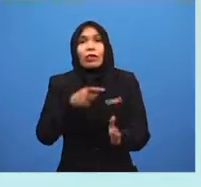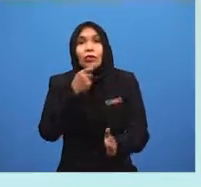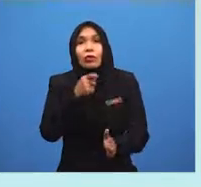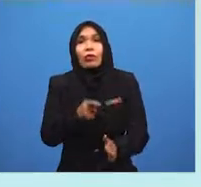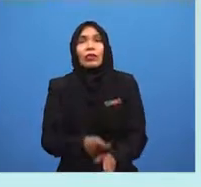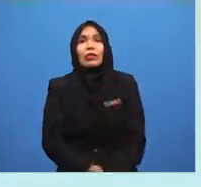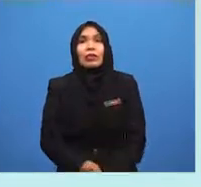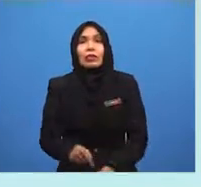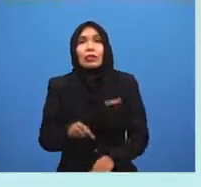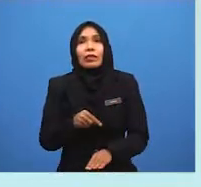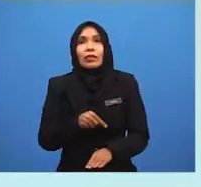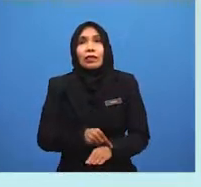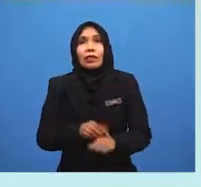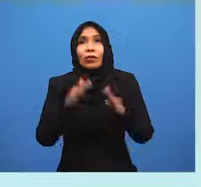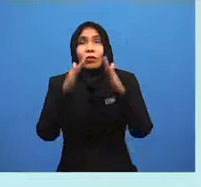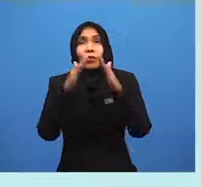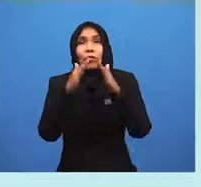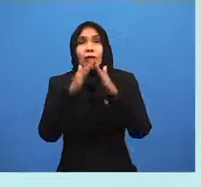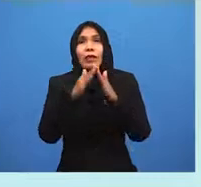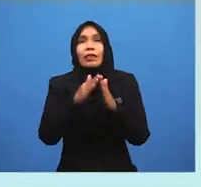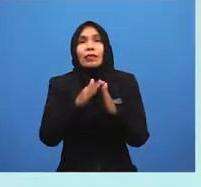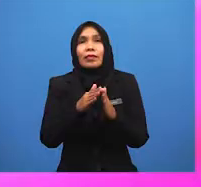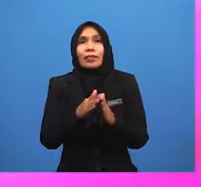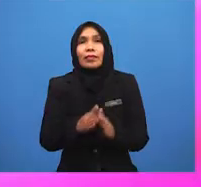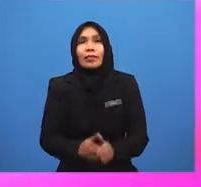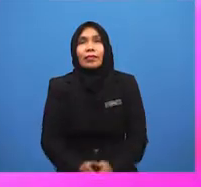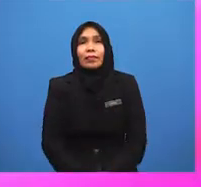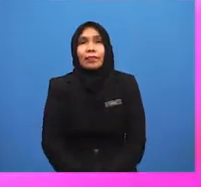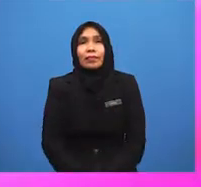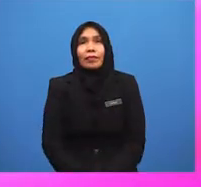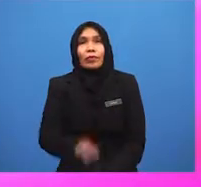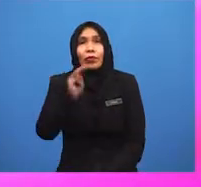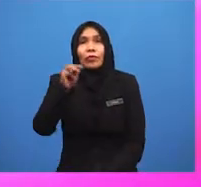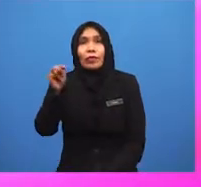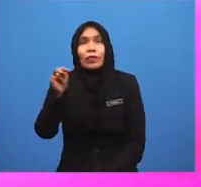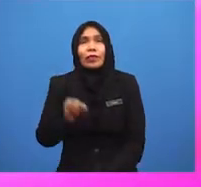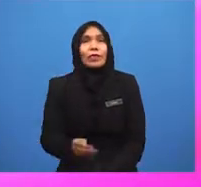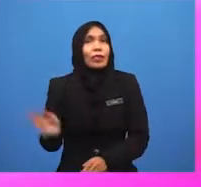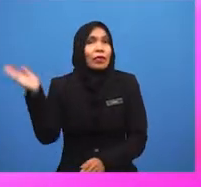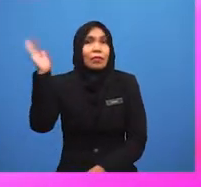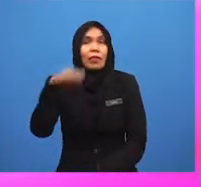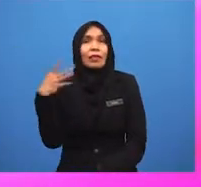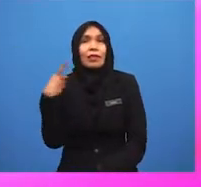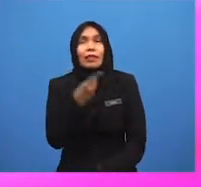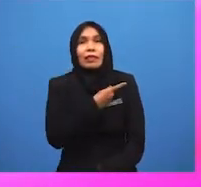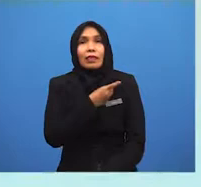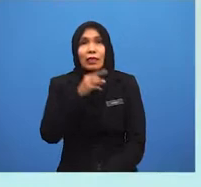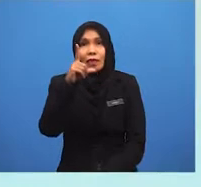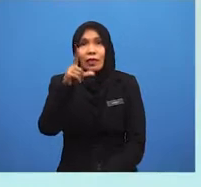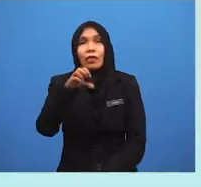masyarakat untuk menyambut hari lahir mereka. Murid-murid, mari kita melihat